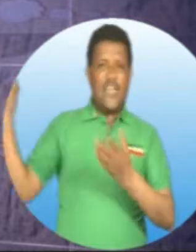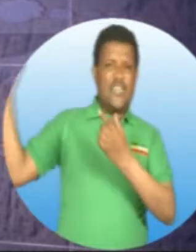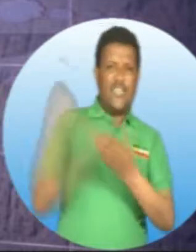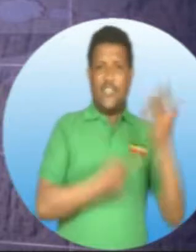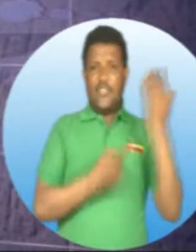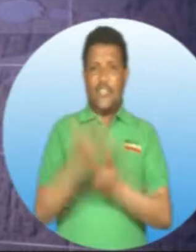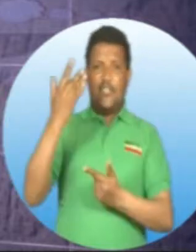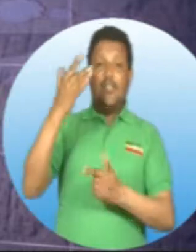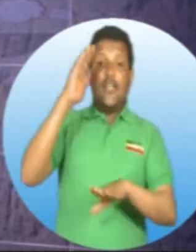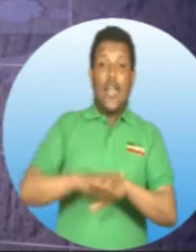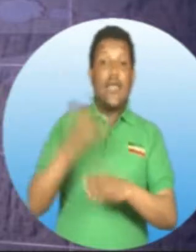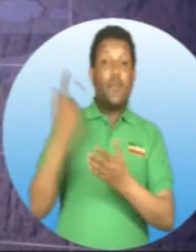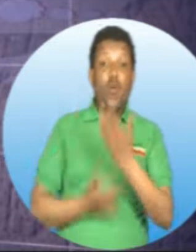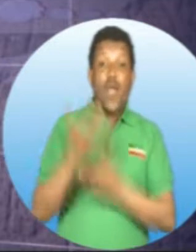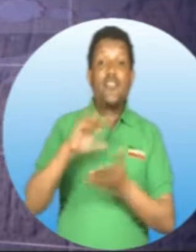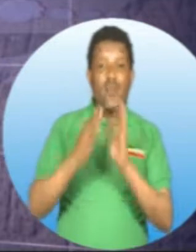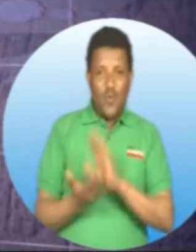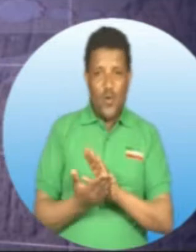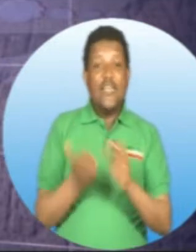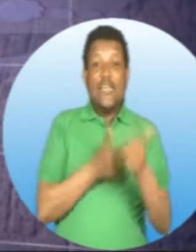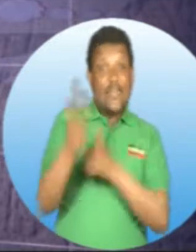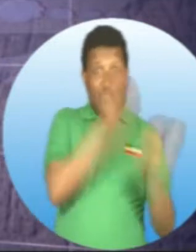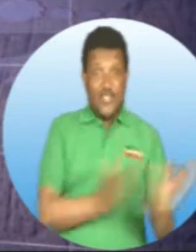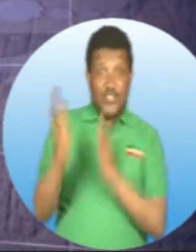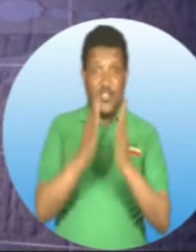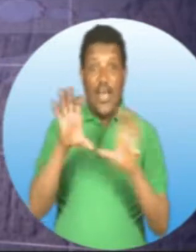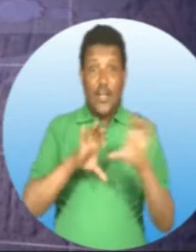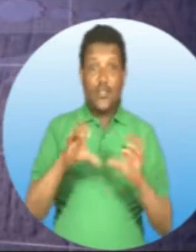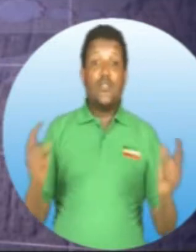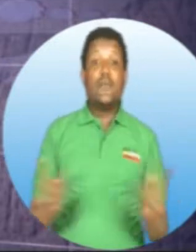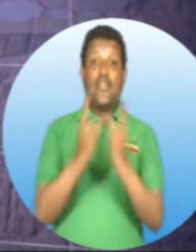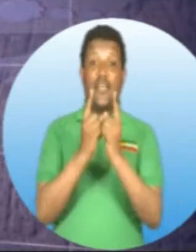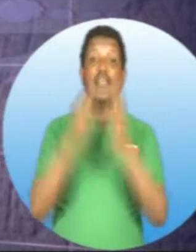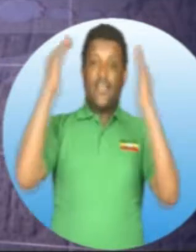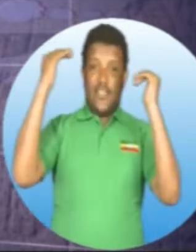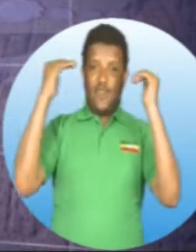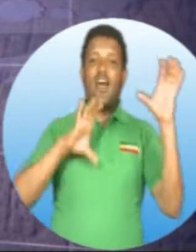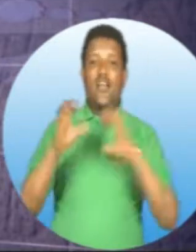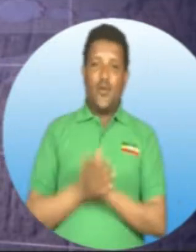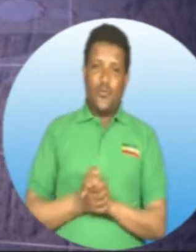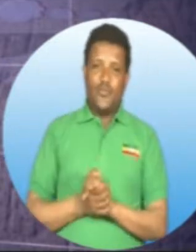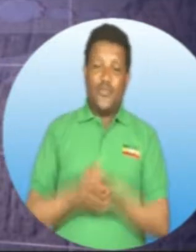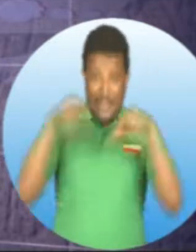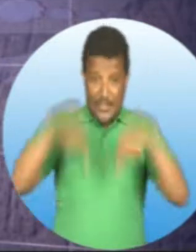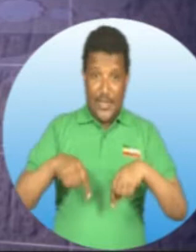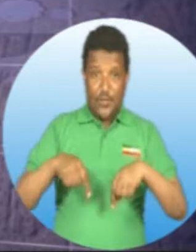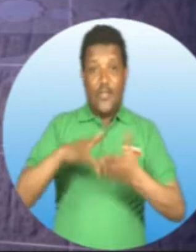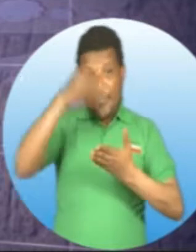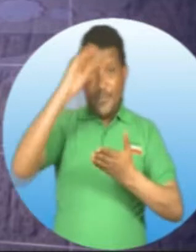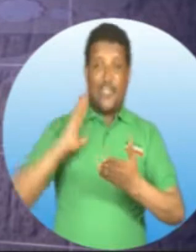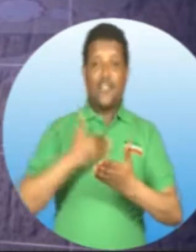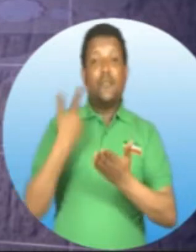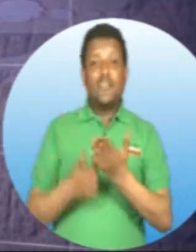ስለ ንግግርና ክርክር ላይ የምንወያይ ስለሚሆን ቅድመ ዝግጅት አድርጋችሁ እንደምንገናኝ ተስፋ